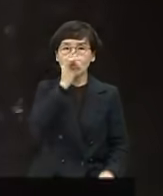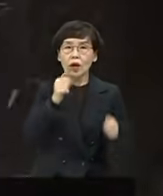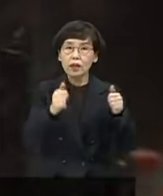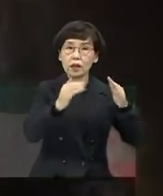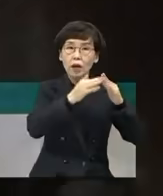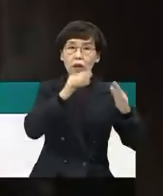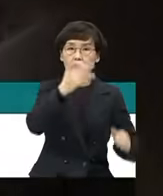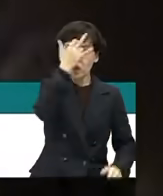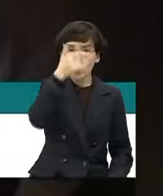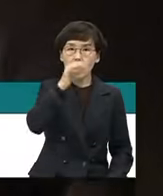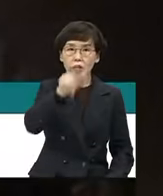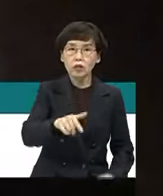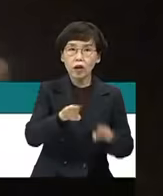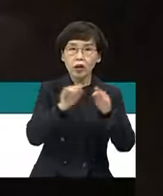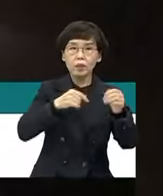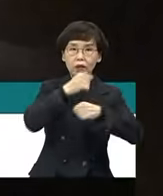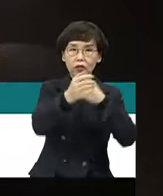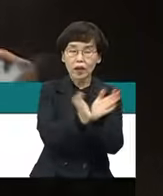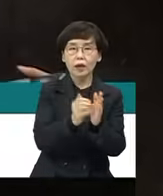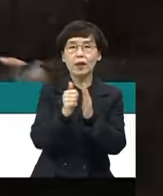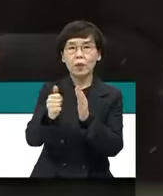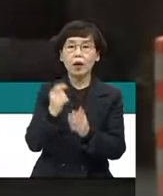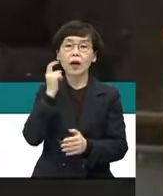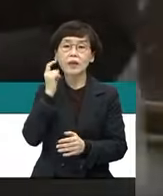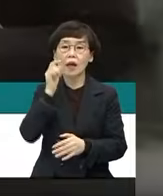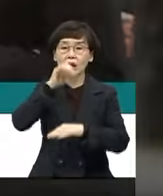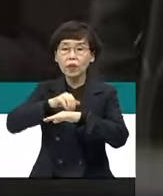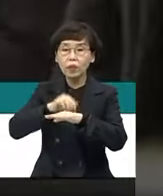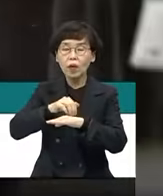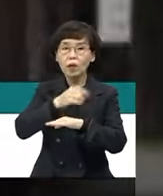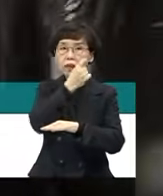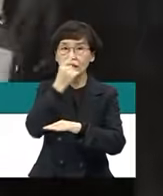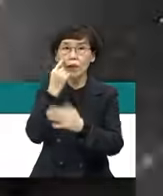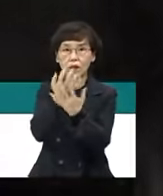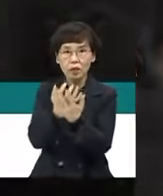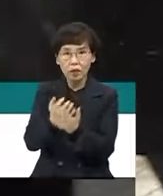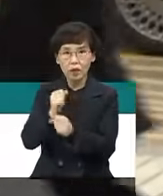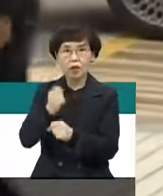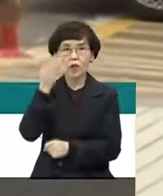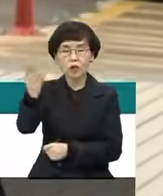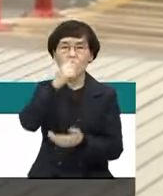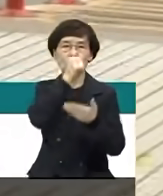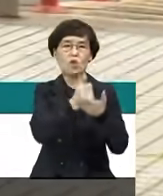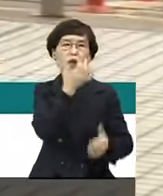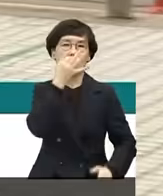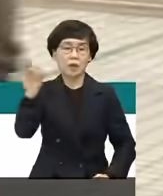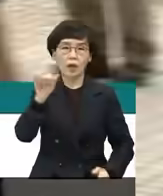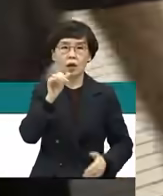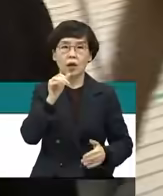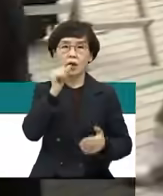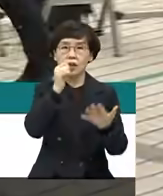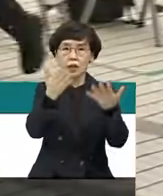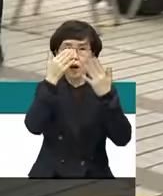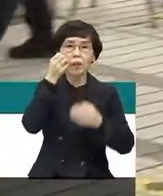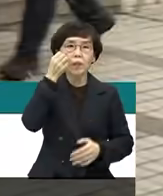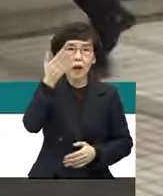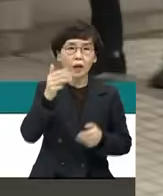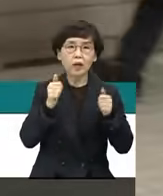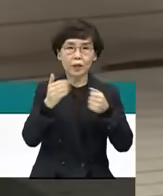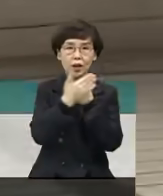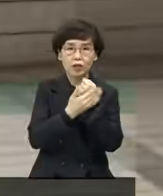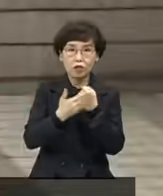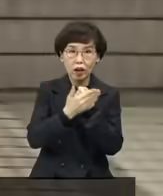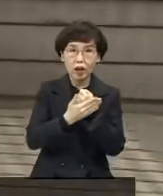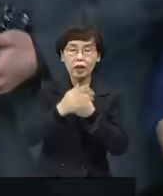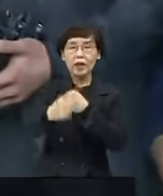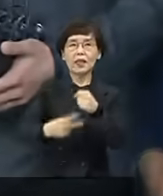서울중앙지법은 최강욱 열린민주당 대표가 허위 인턴 활동서를 발급한 혐의를 유죄로 인정하고 징역 8개월에 집행유예 2년을